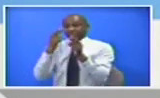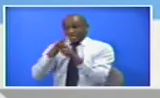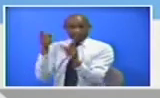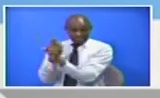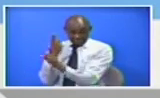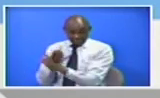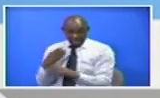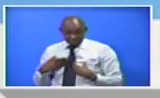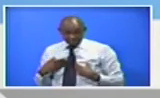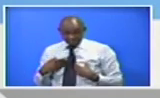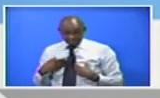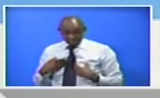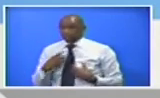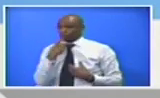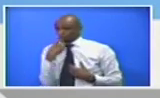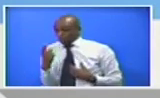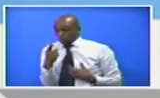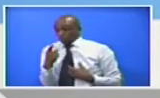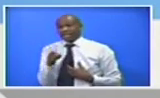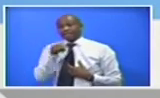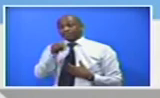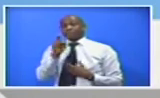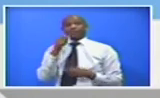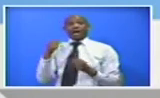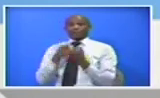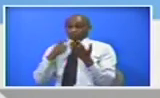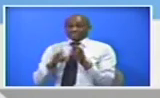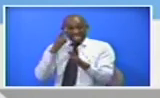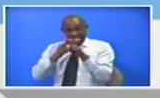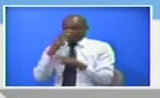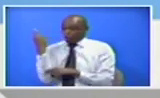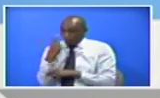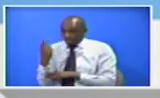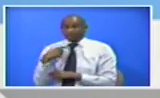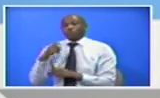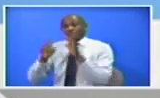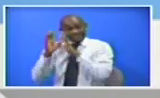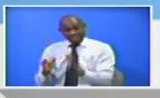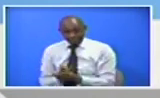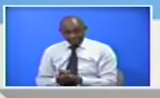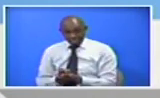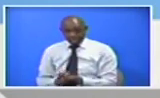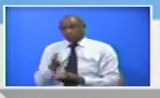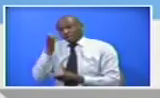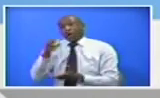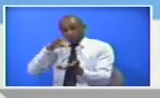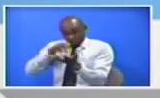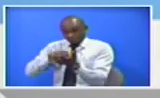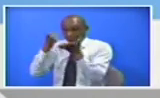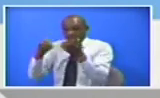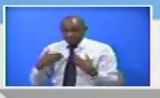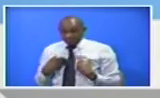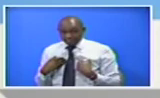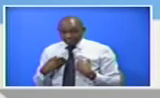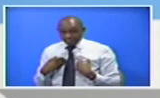tofauti. Kwa hivyo yale tu ambayo yamefanyika pale ni majina ya mawaziri. Kwa hivyo nyadhifa ziko.